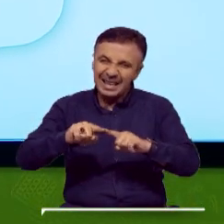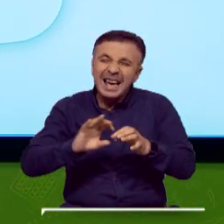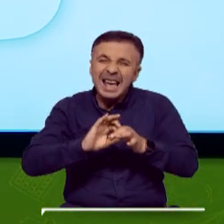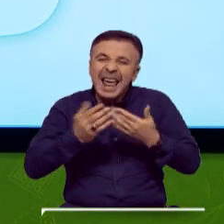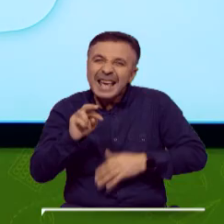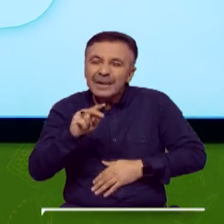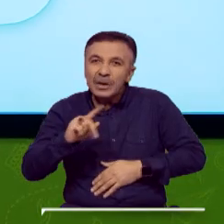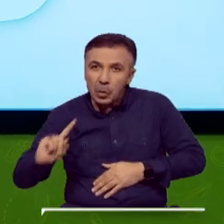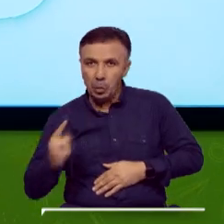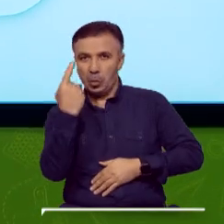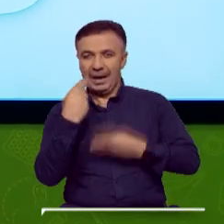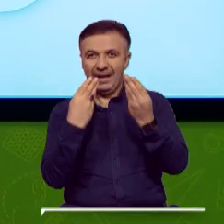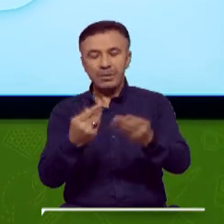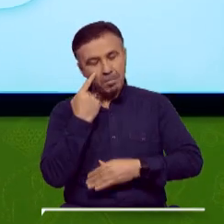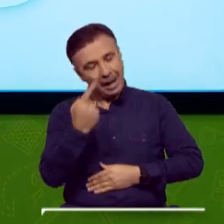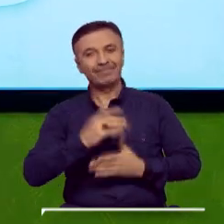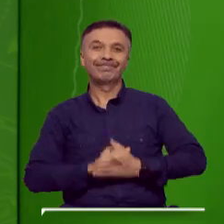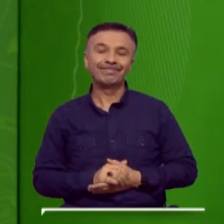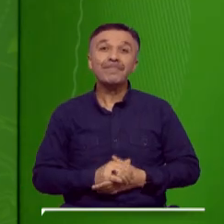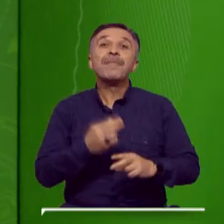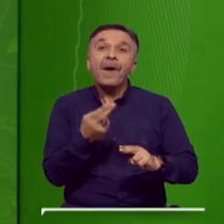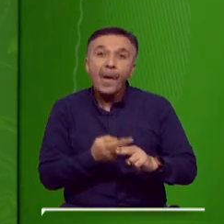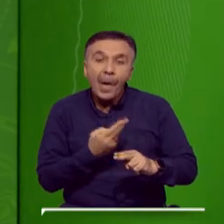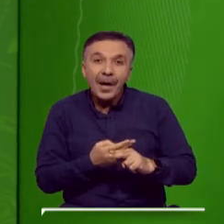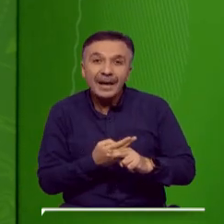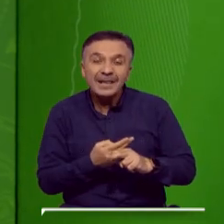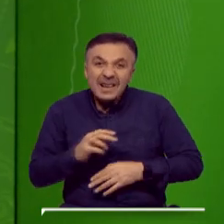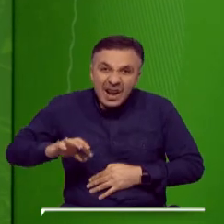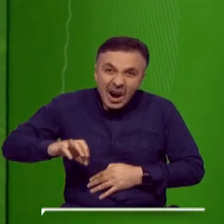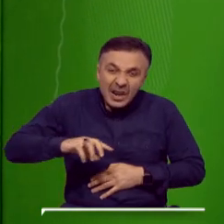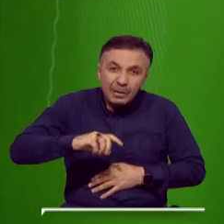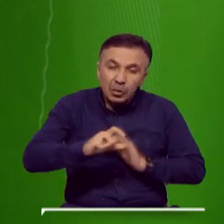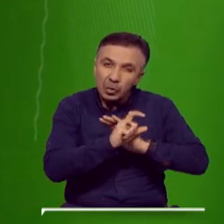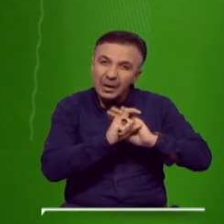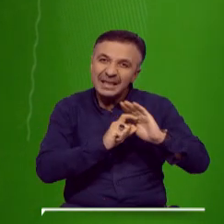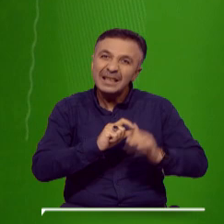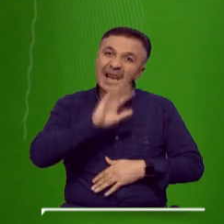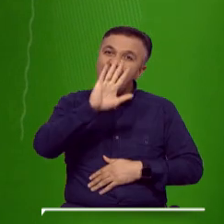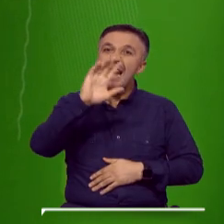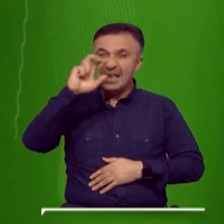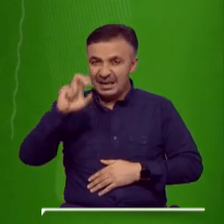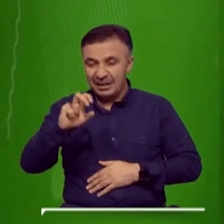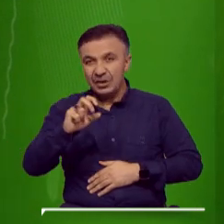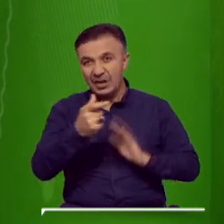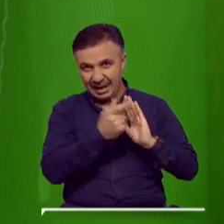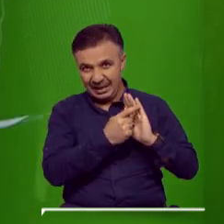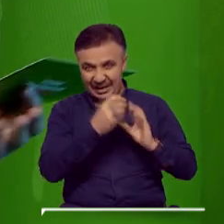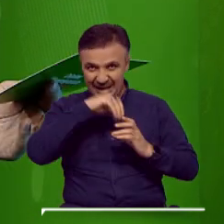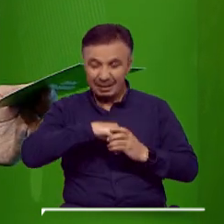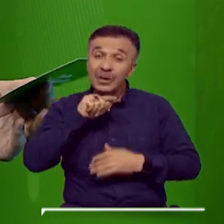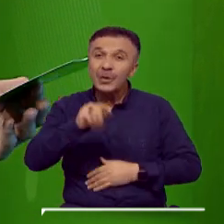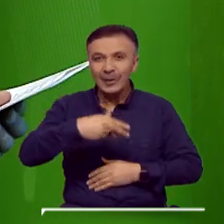müjdeler vermiş, hep beraber bakalım. Mesela Ankebut suresi 58. ayet-i kerimesinde